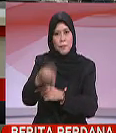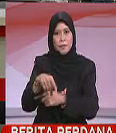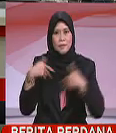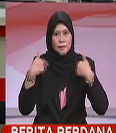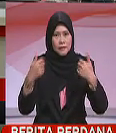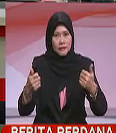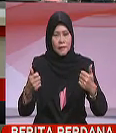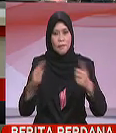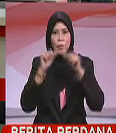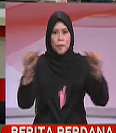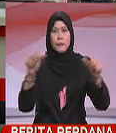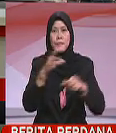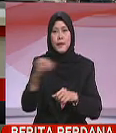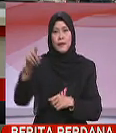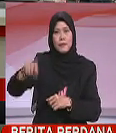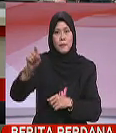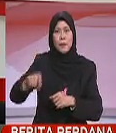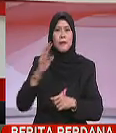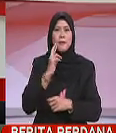awam dan keperluan restoran.